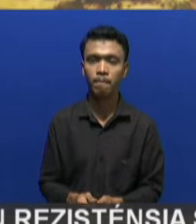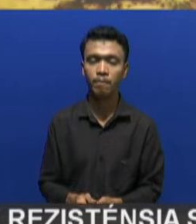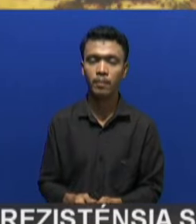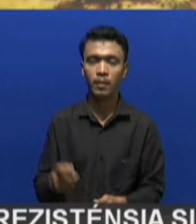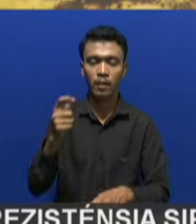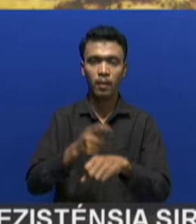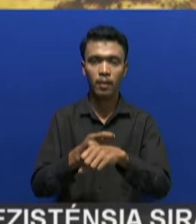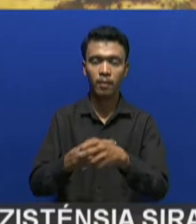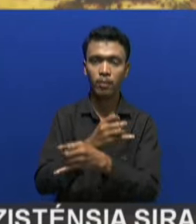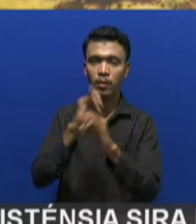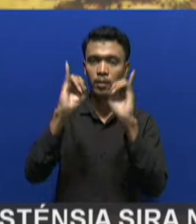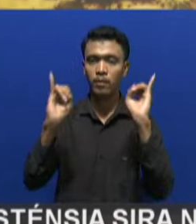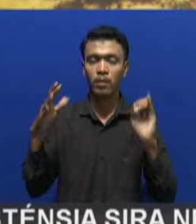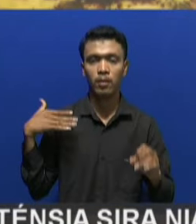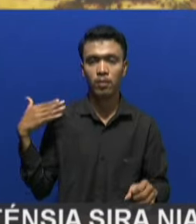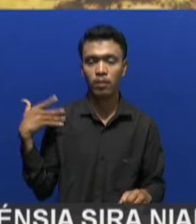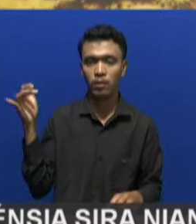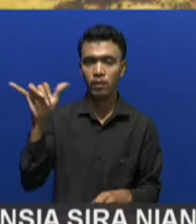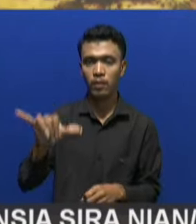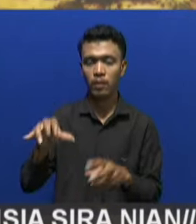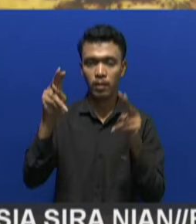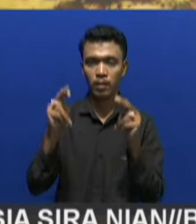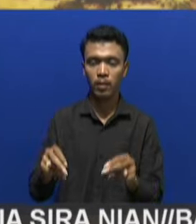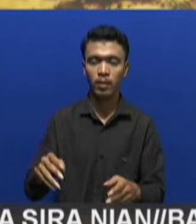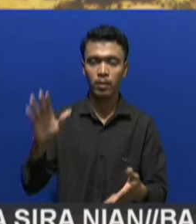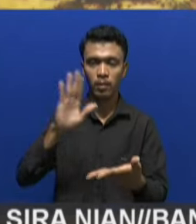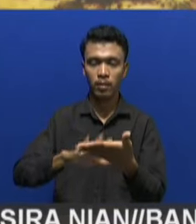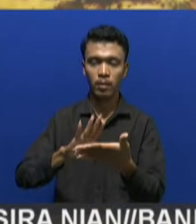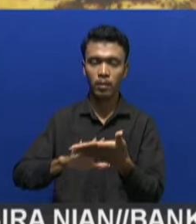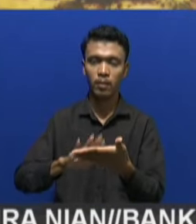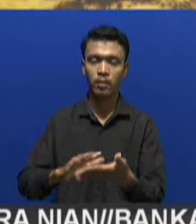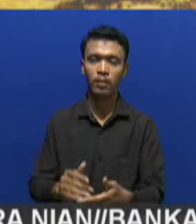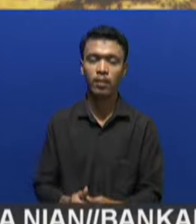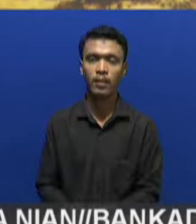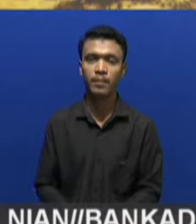Ihe tempo independencia fue en Salsira ten que concentraba estudo.